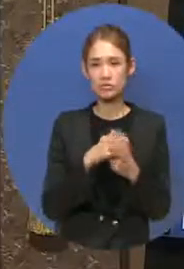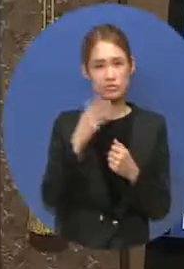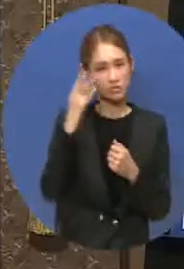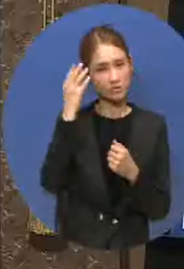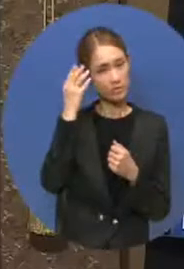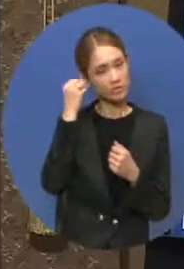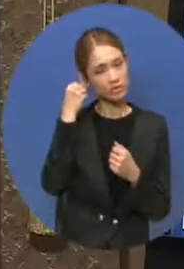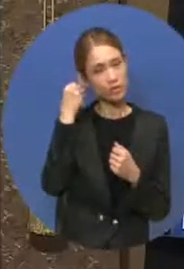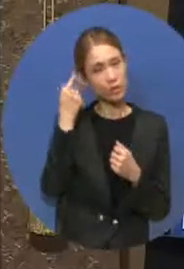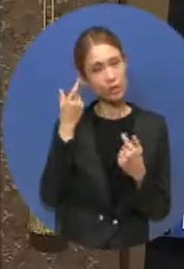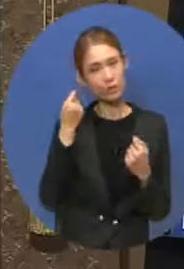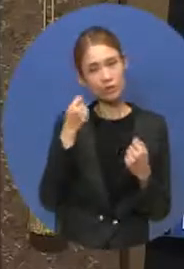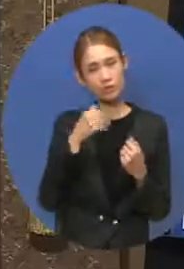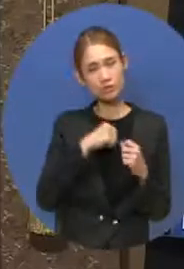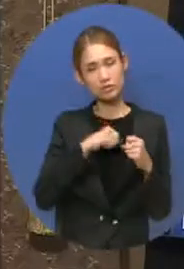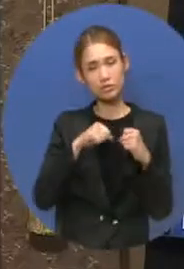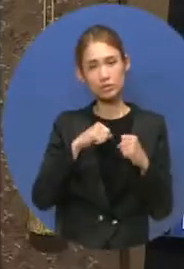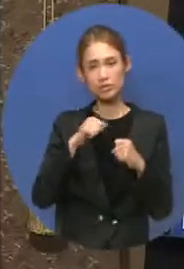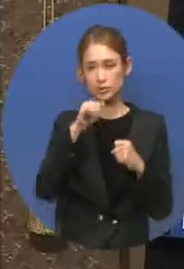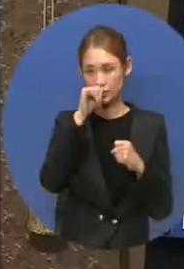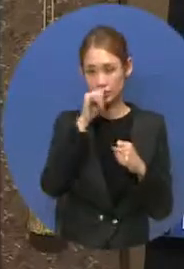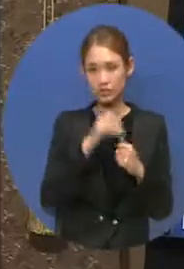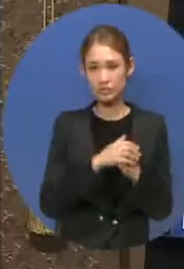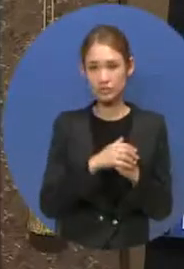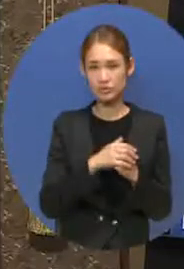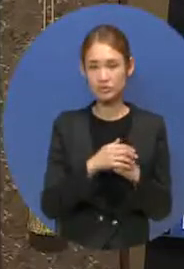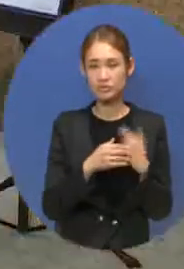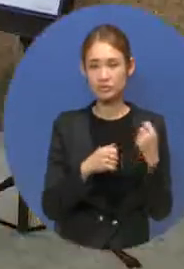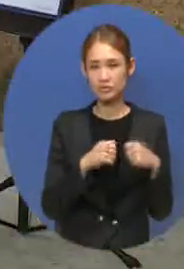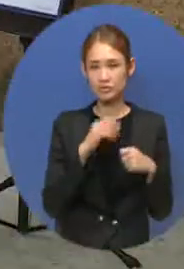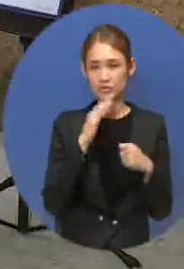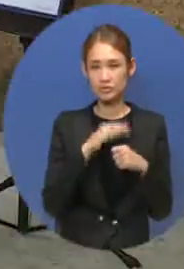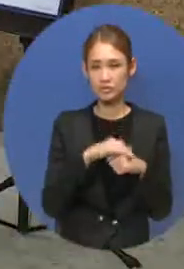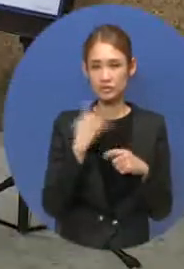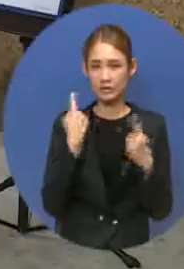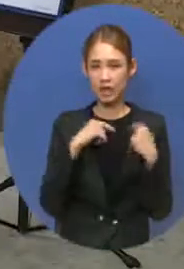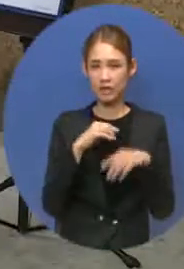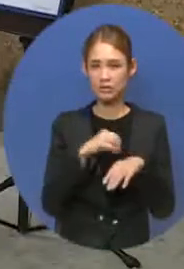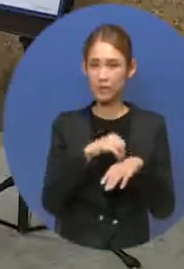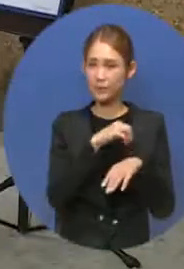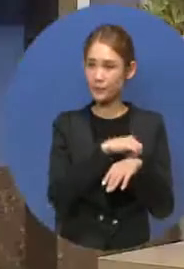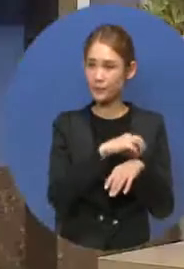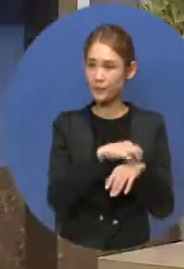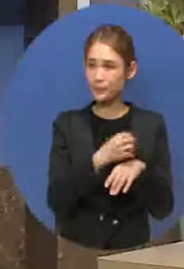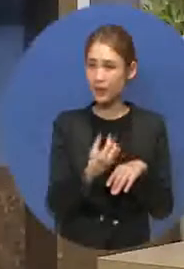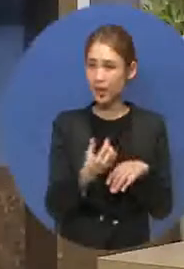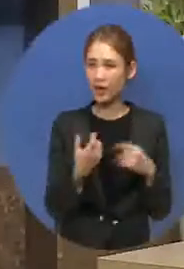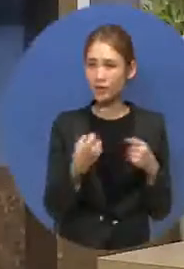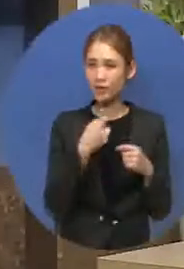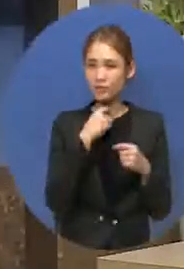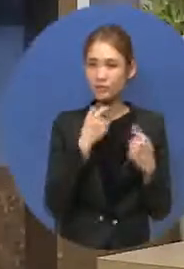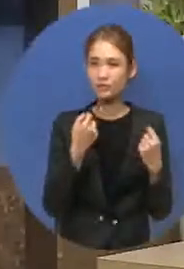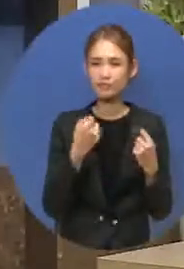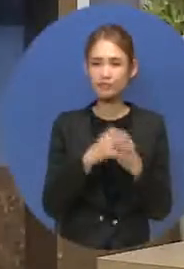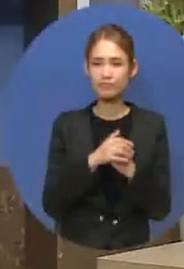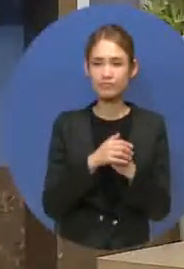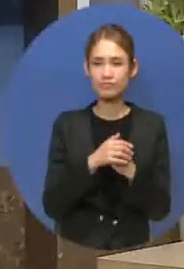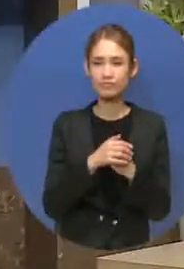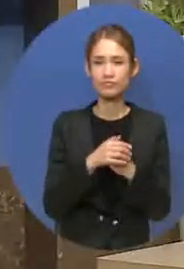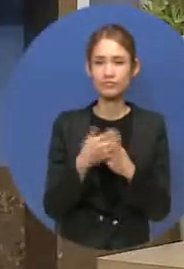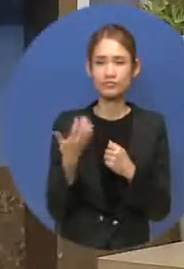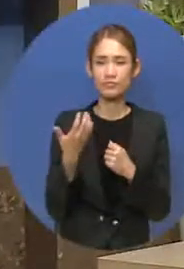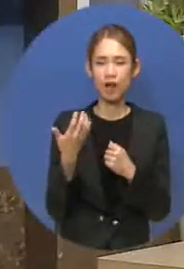뭔가 머리카락을 뭐 이렇게 뽑는다거나 그런 네. 행동을 하잖아요. 그렇죠. 상처에 딱지가 앉으면 딱지를 맞습니다. 또 떼고 싶은 욕구도